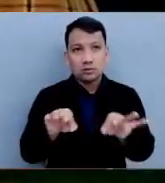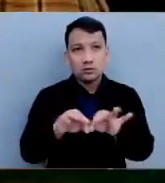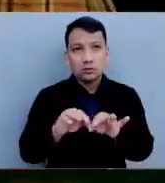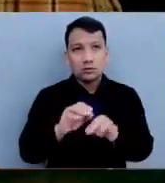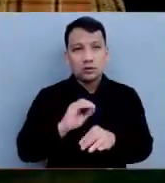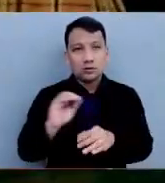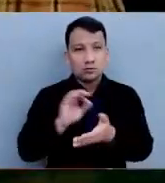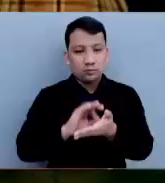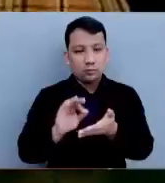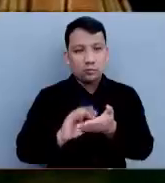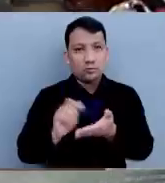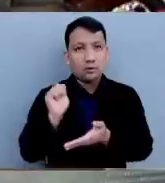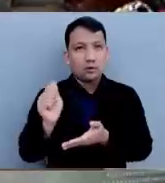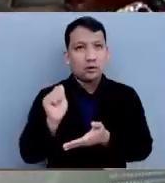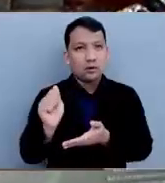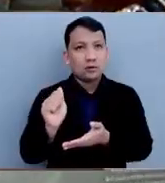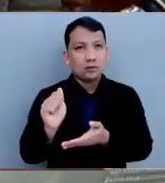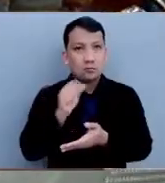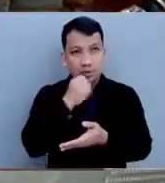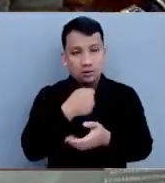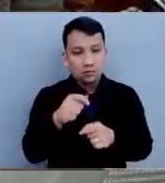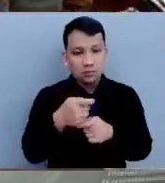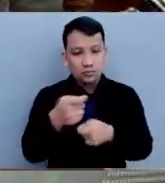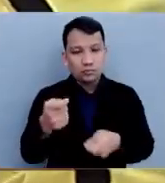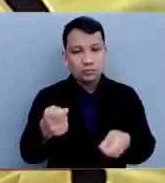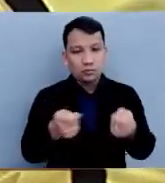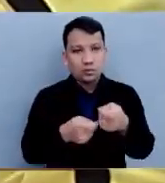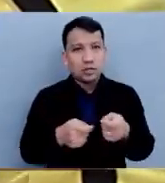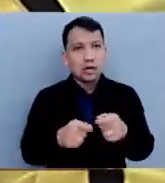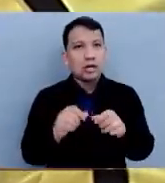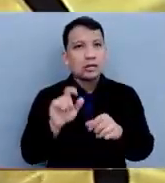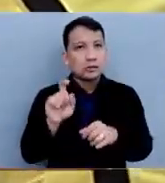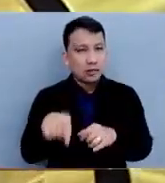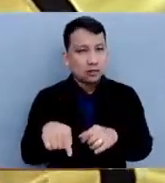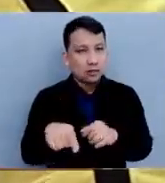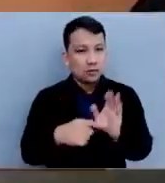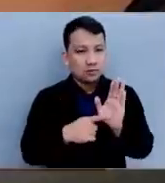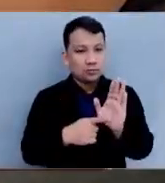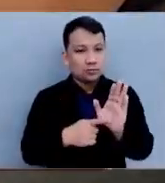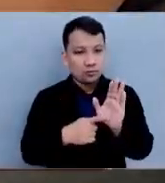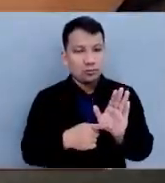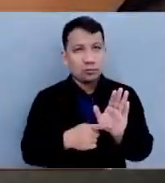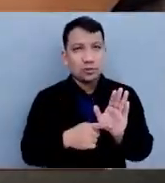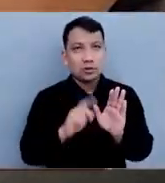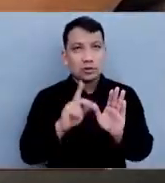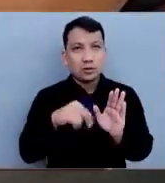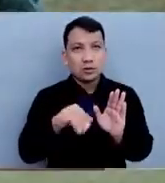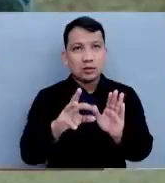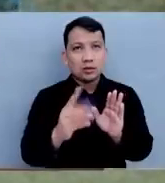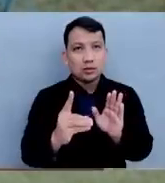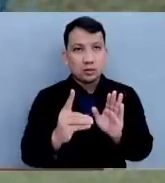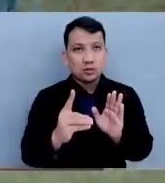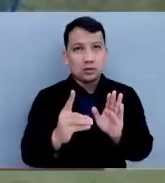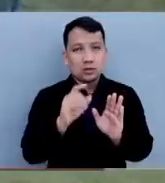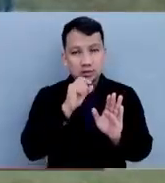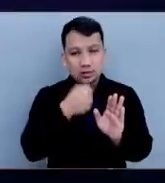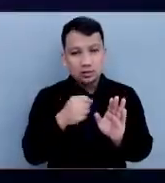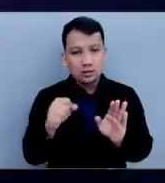ng senior citizen ang gamit sa transaksyon. Kailangan ding ipakita ang PWD o senior citizen